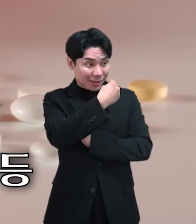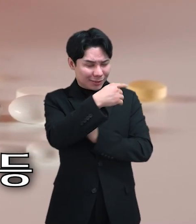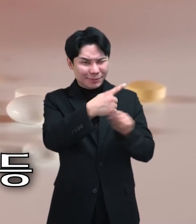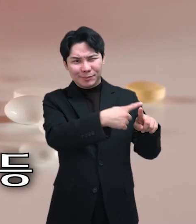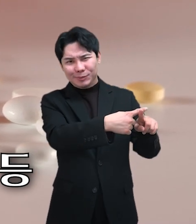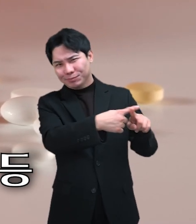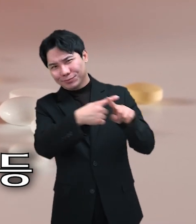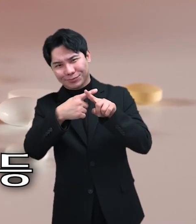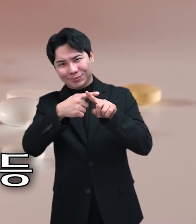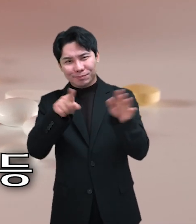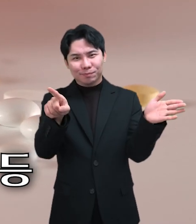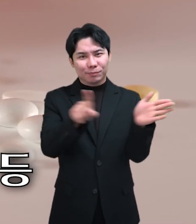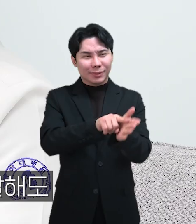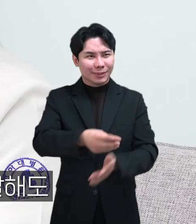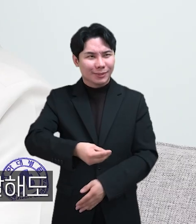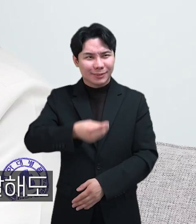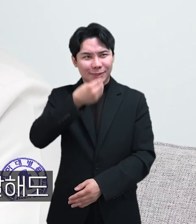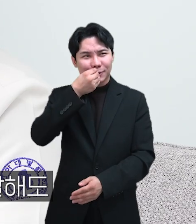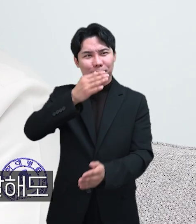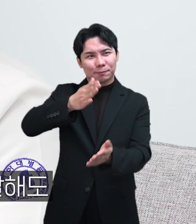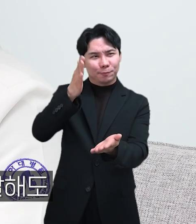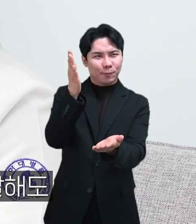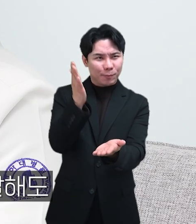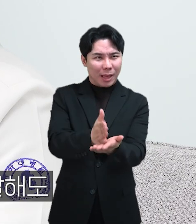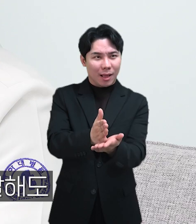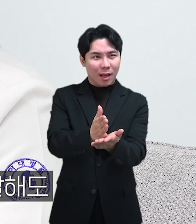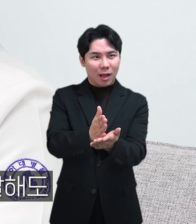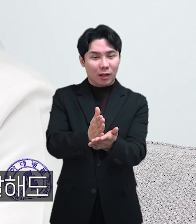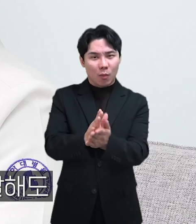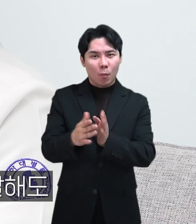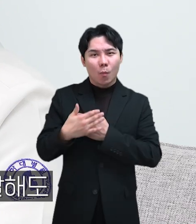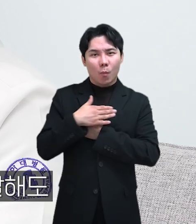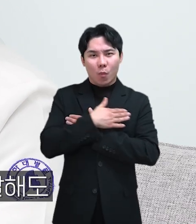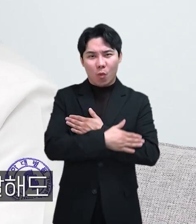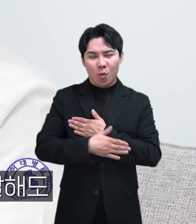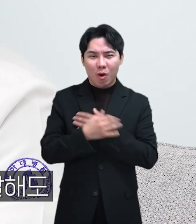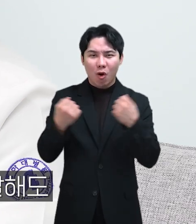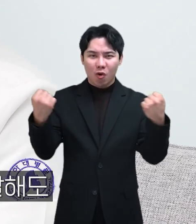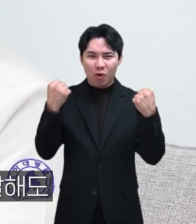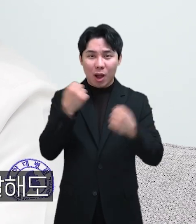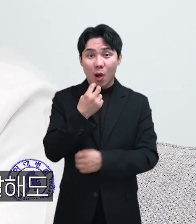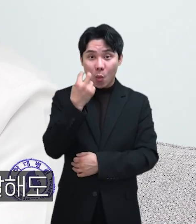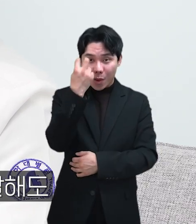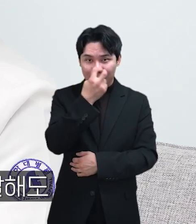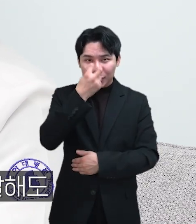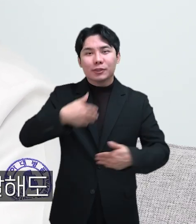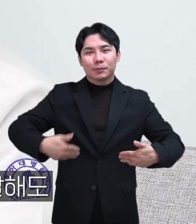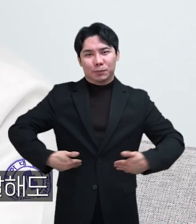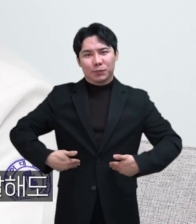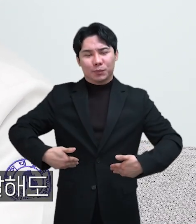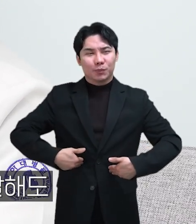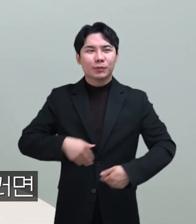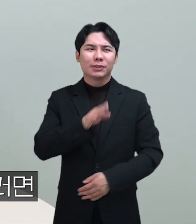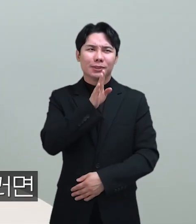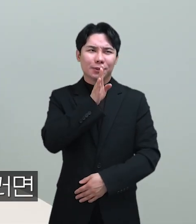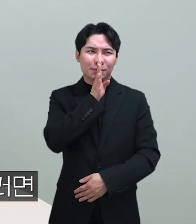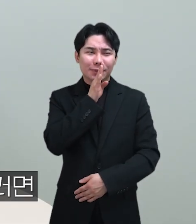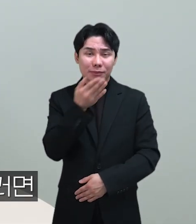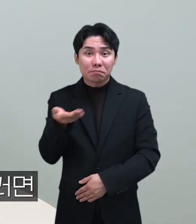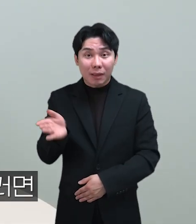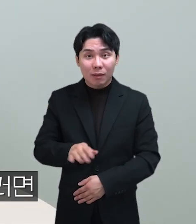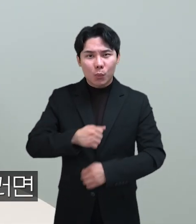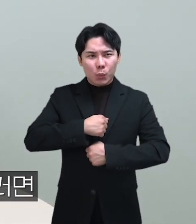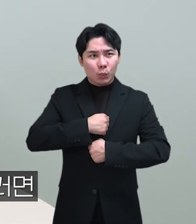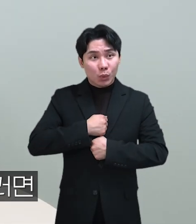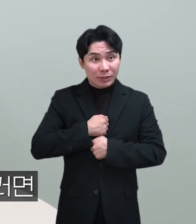좀 피하시는 게 좋습니다. 우리가 아무리 그 몸을 잘 보살피고 관리를 잘해도 만약에